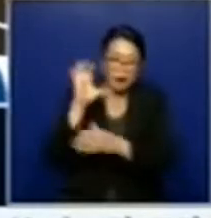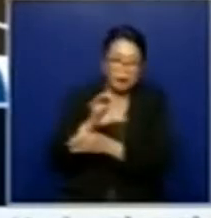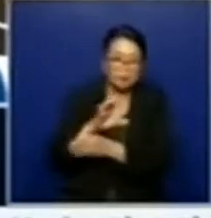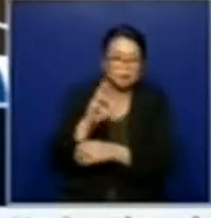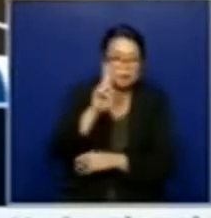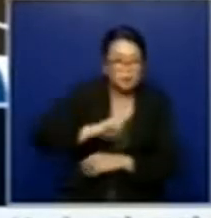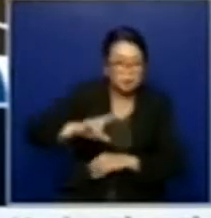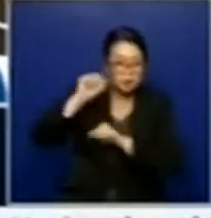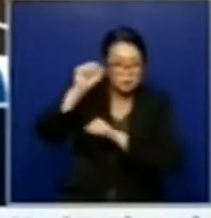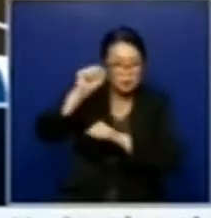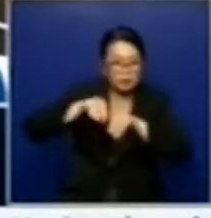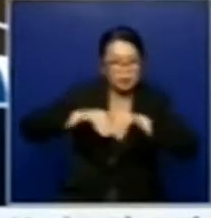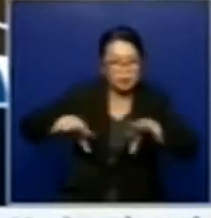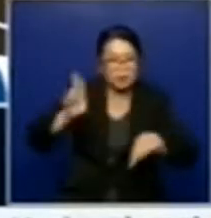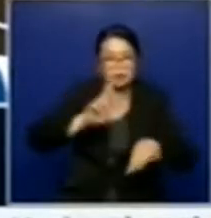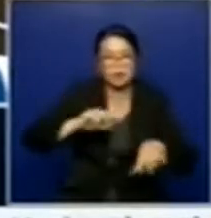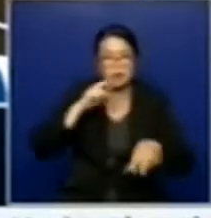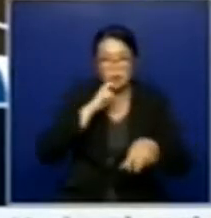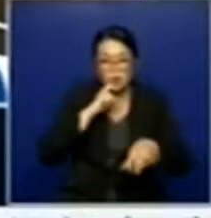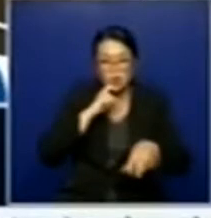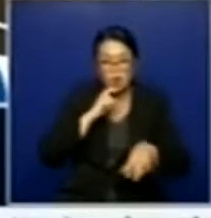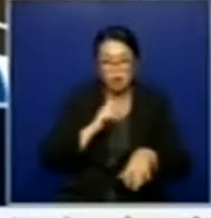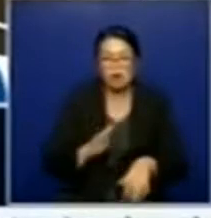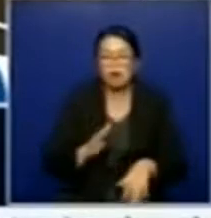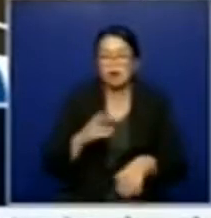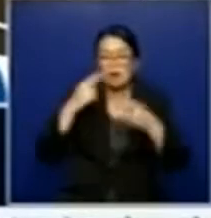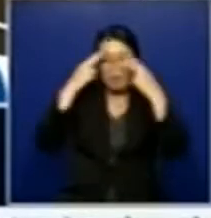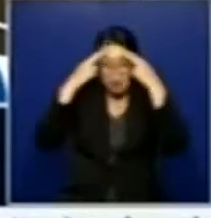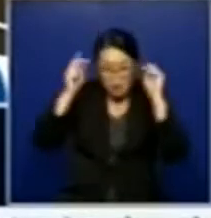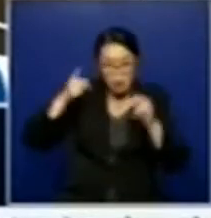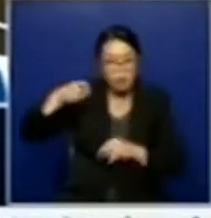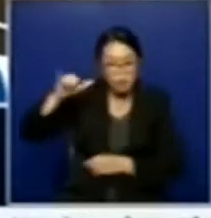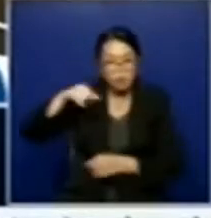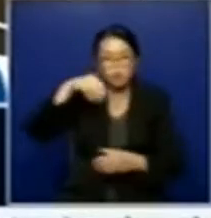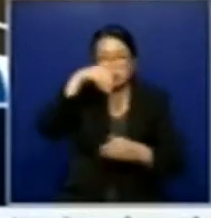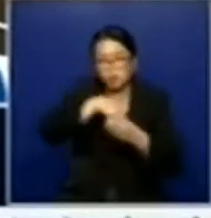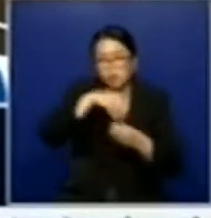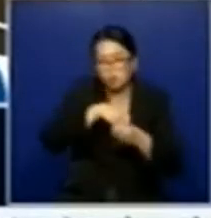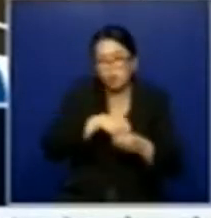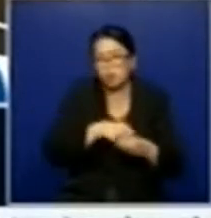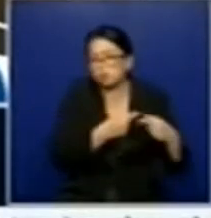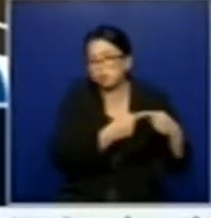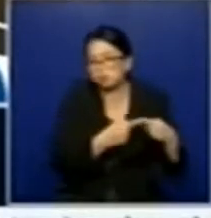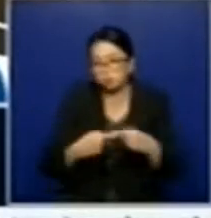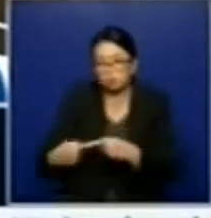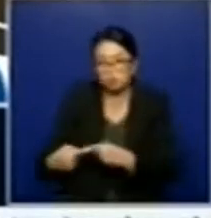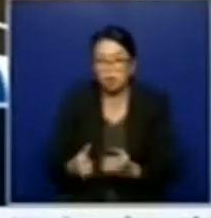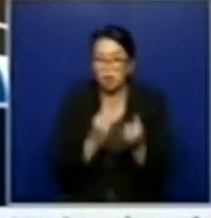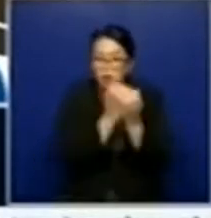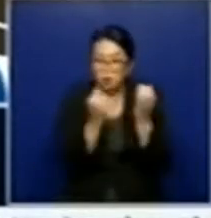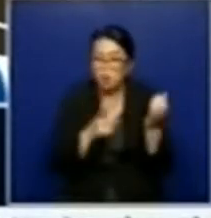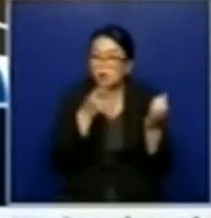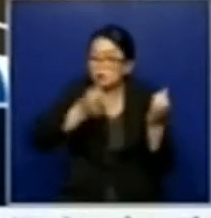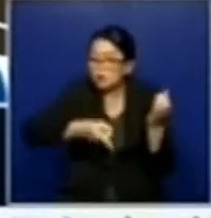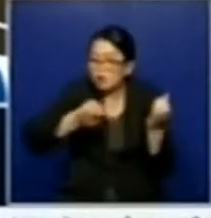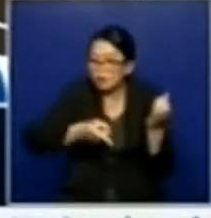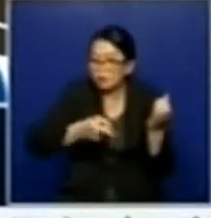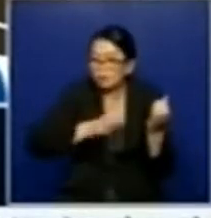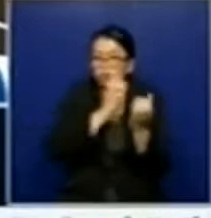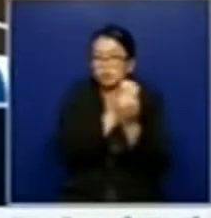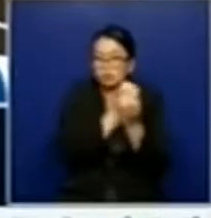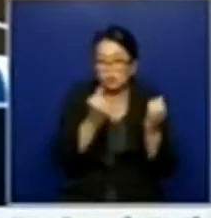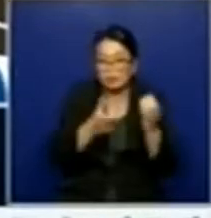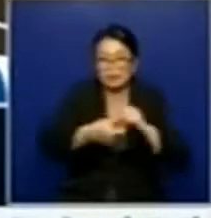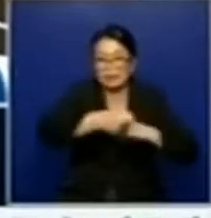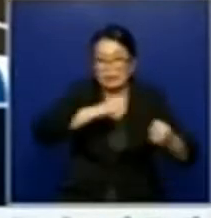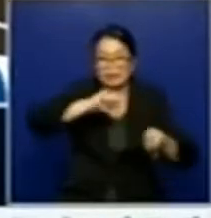การดำรงซึ่งอำนาจของพลเอกประยุทธ์ก็ยังคงได้รับการประกันต่อไปถามจริงๆว่าการใช้รัฐธรรมนูญฉบับเดิมถ้าสมมติใช้รัฐธรรมนูญฉบับเดิมนะครับฉบับที่ท่านฉีก